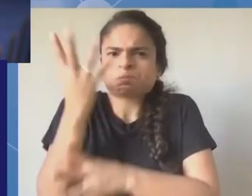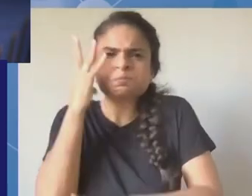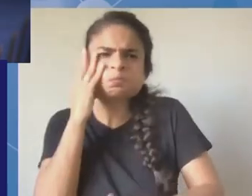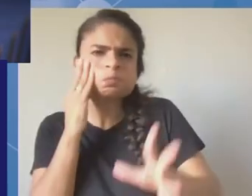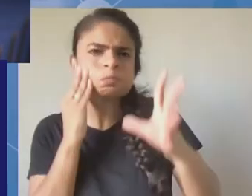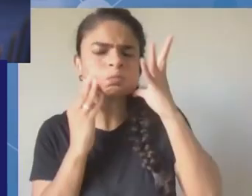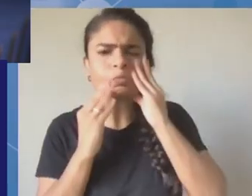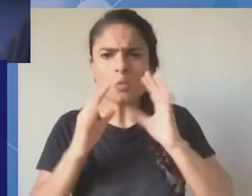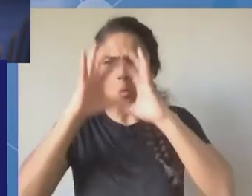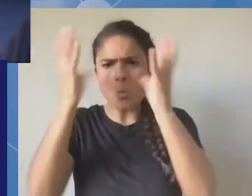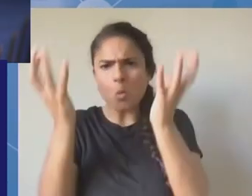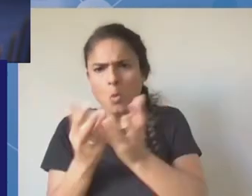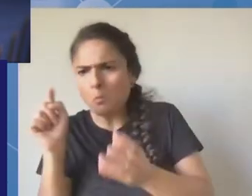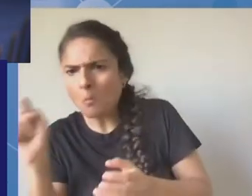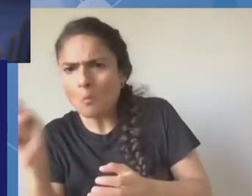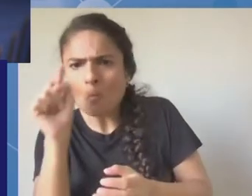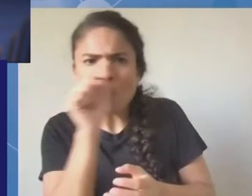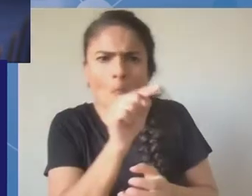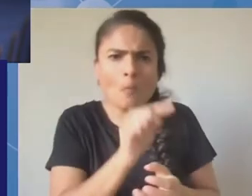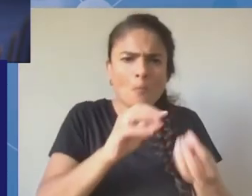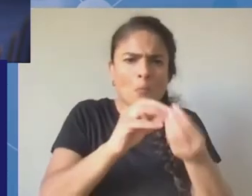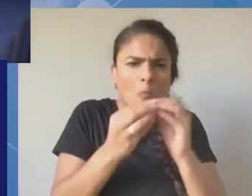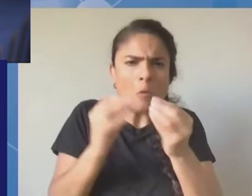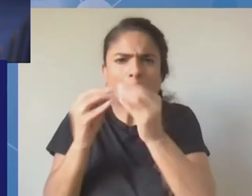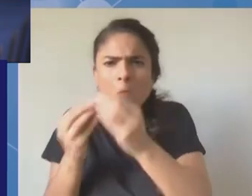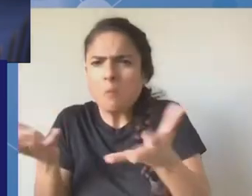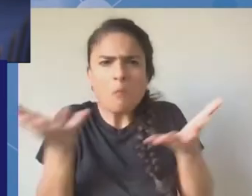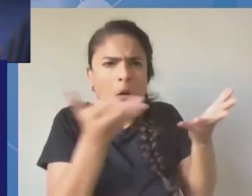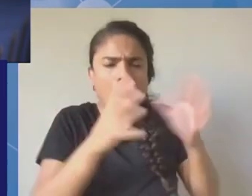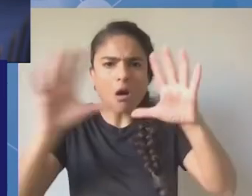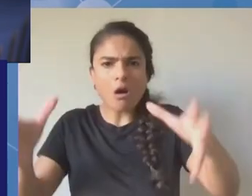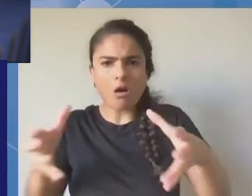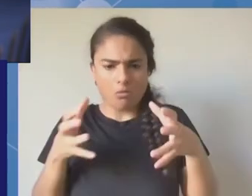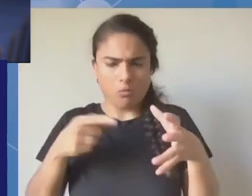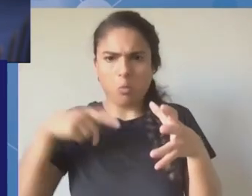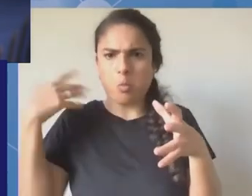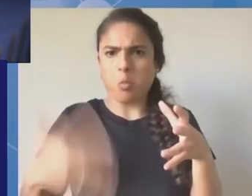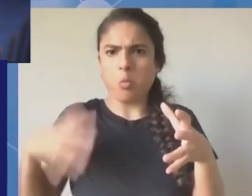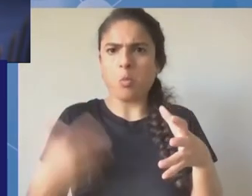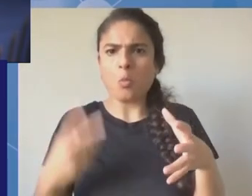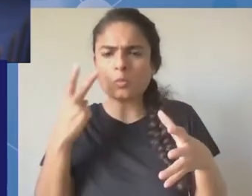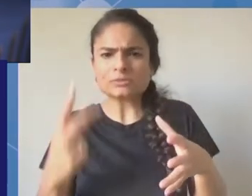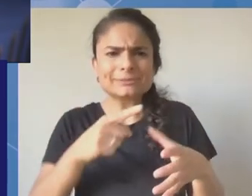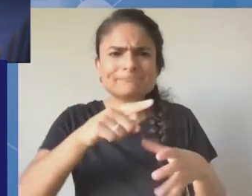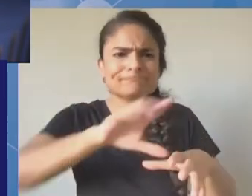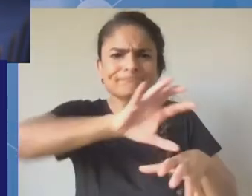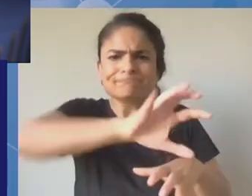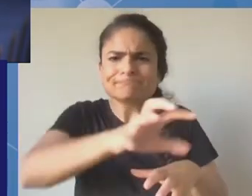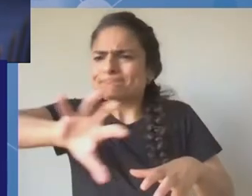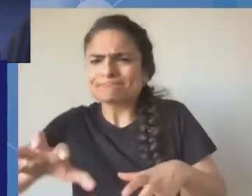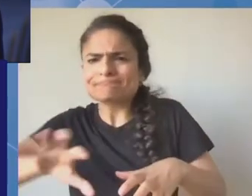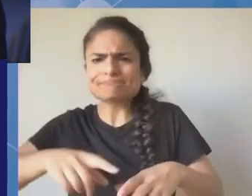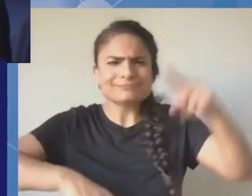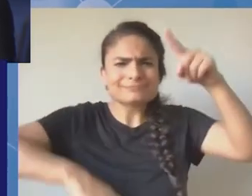联合国的数字办公室派来的代表，还有 EGF 的组织办公人员。我们知道需